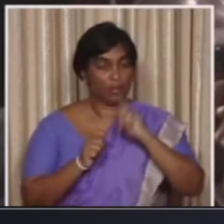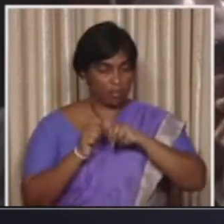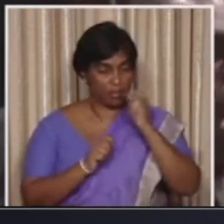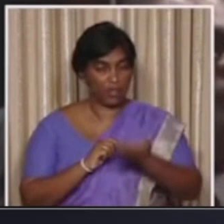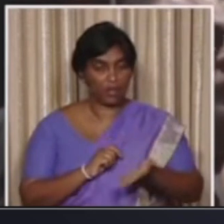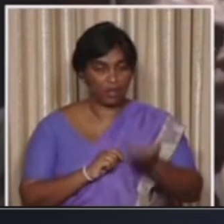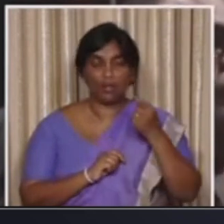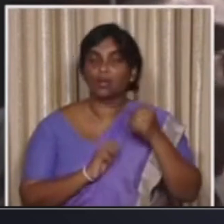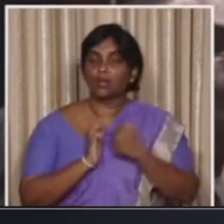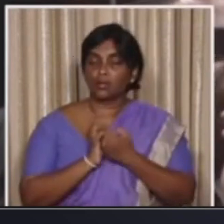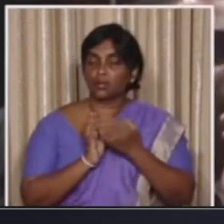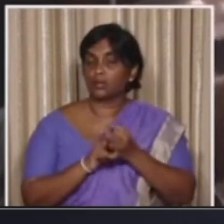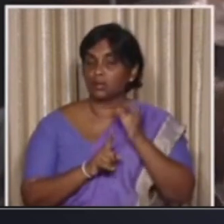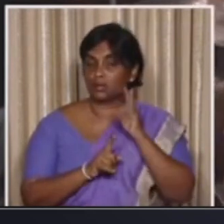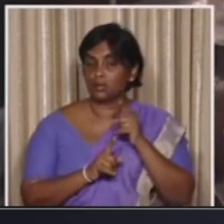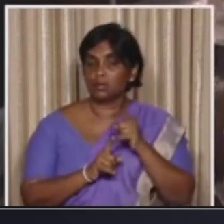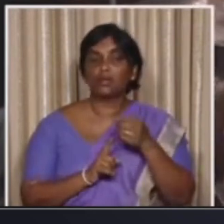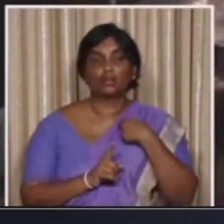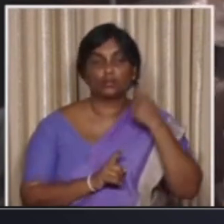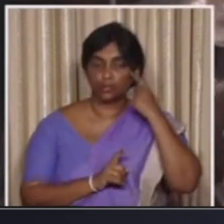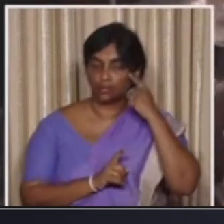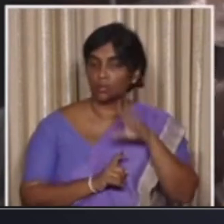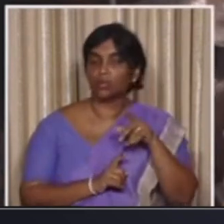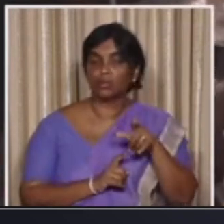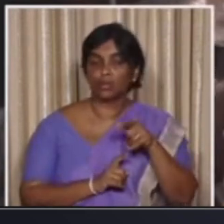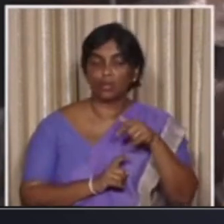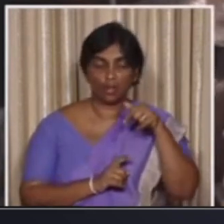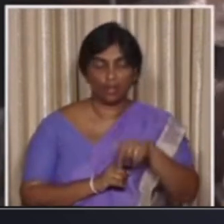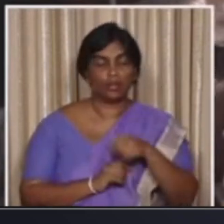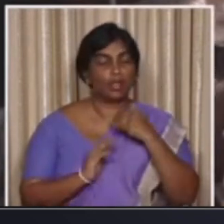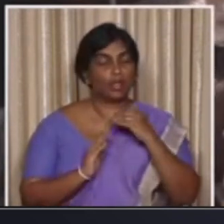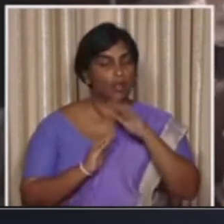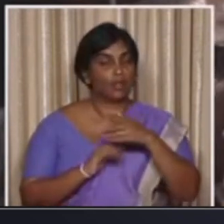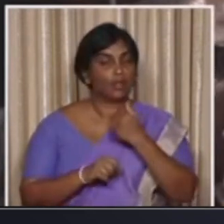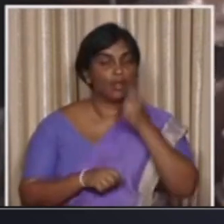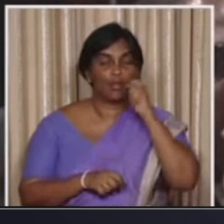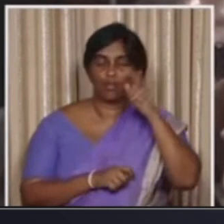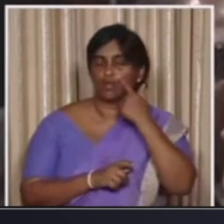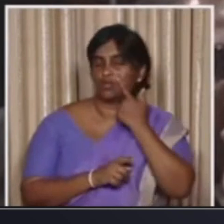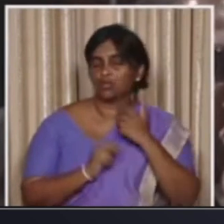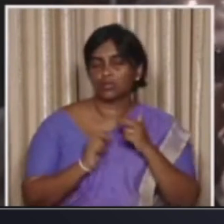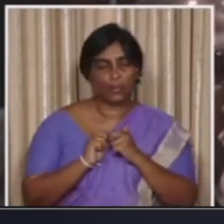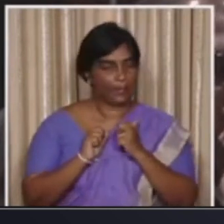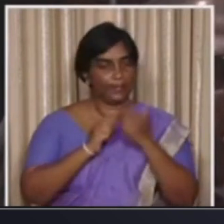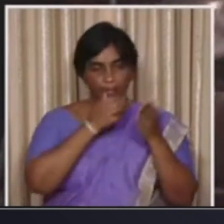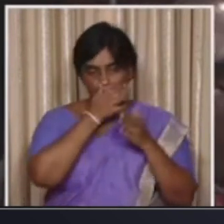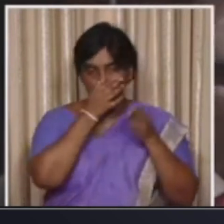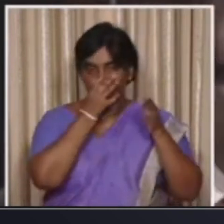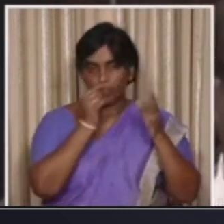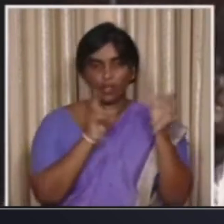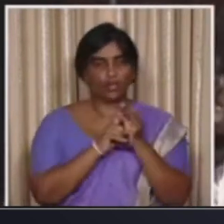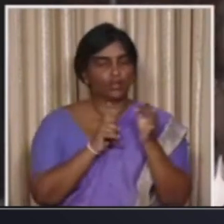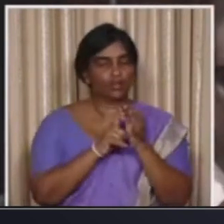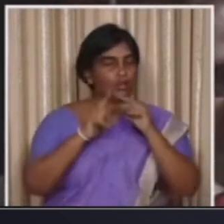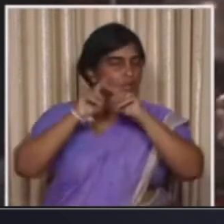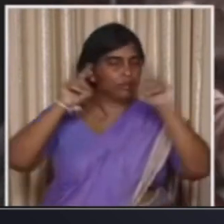කරනකොට ගරු සභාපතිතුමනි අපි දැනගන්න ඕනේ අද ගමේ ඉන්න නිලධාරියා ඉන්නේ අන්ත දුකී අසරණ තත්ත්වේ දරිද්‍ර